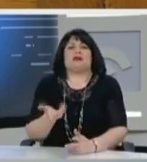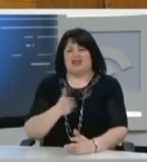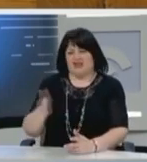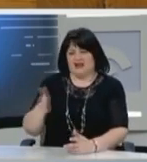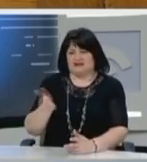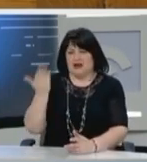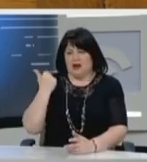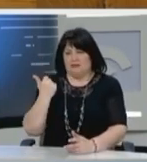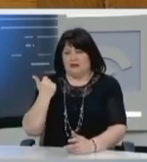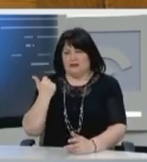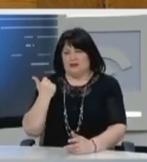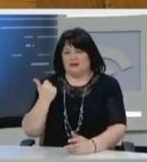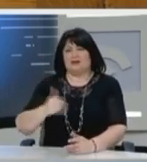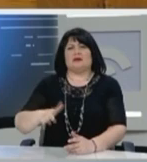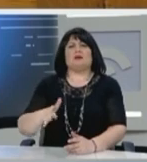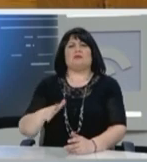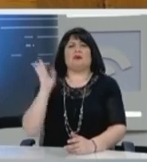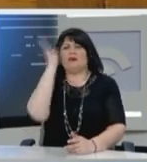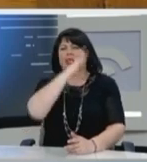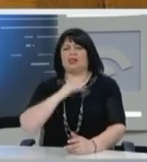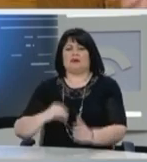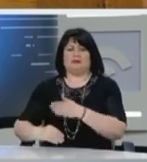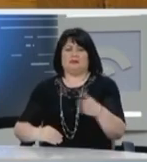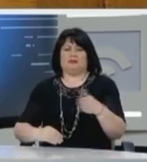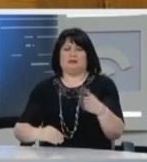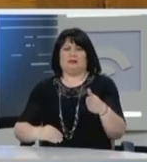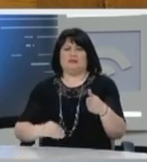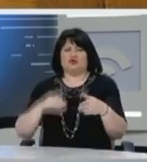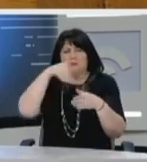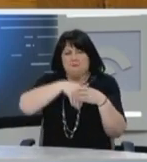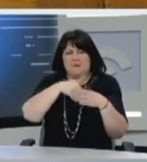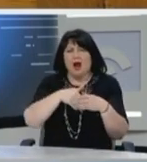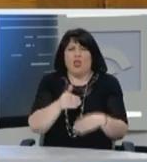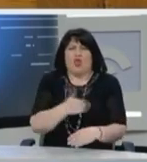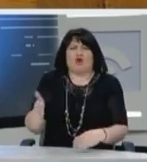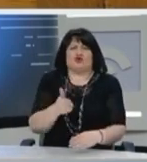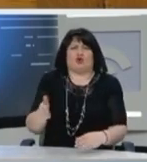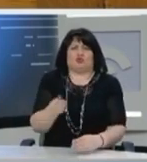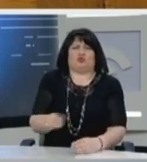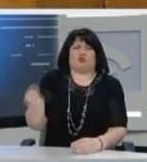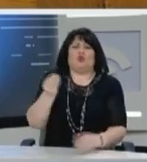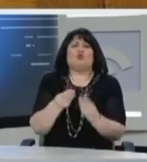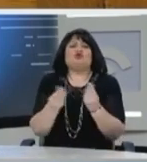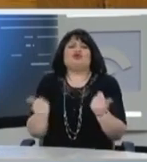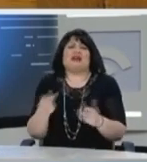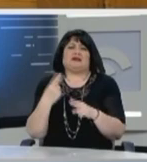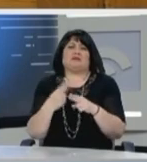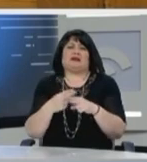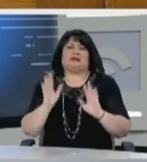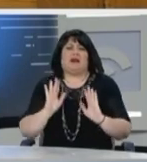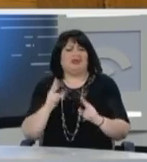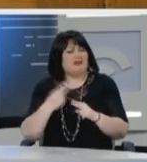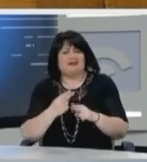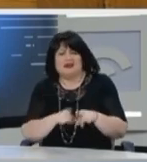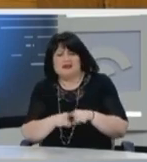δεξιοί. Μπορεί ένας με το μανδύα της αριστεράς να είναι πιο δεξιός από τους δεξιούς. Η ουσία μετράει. Δεν